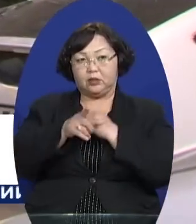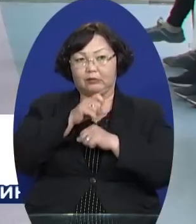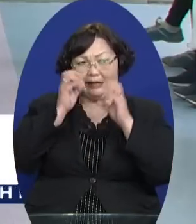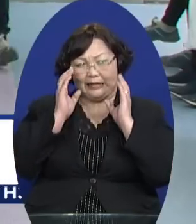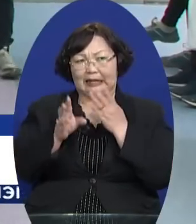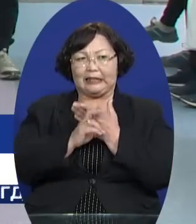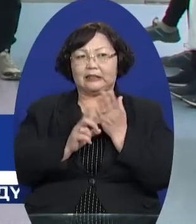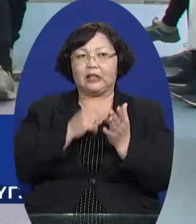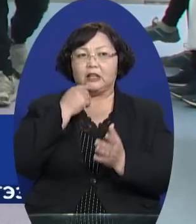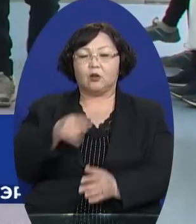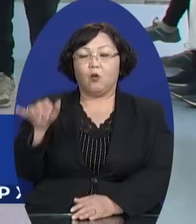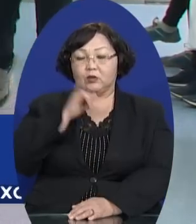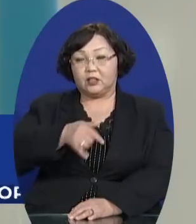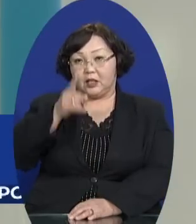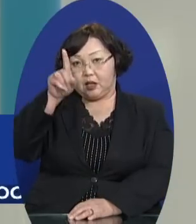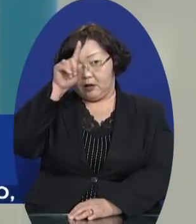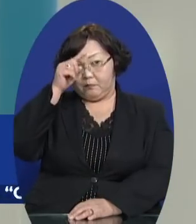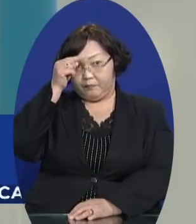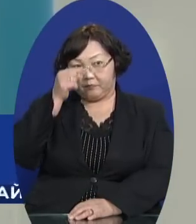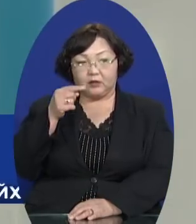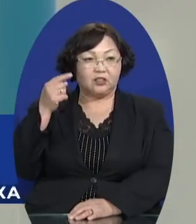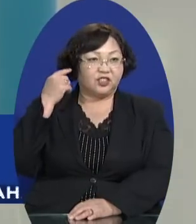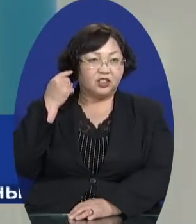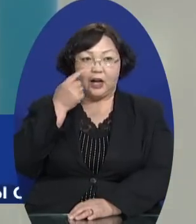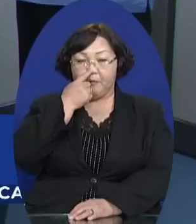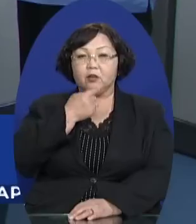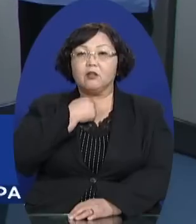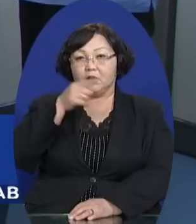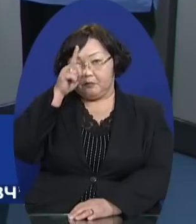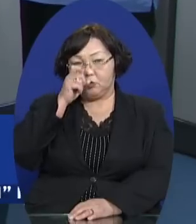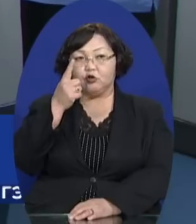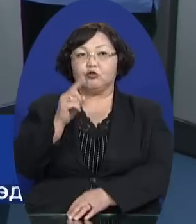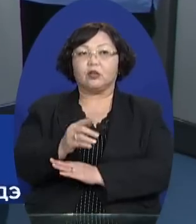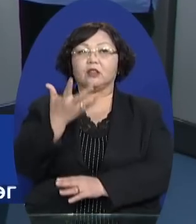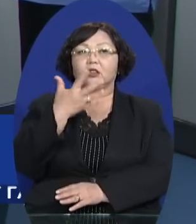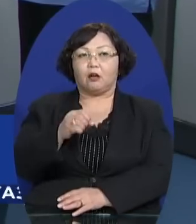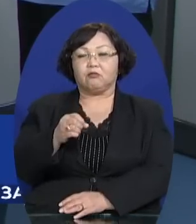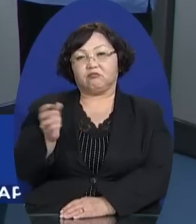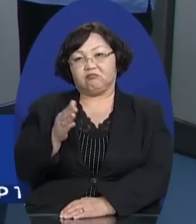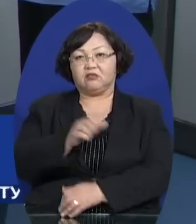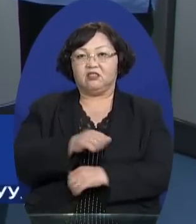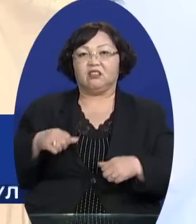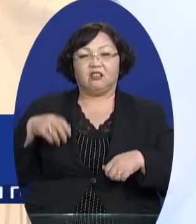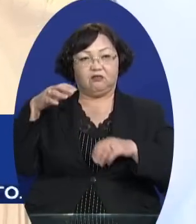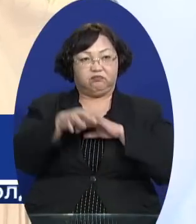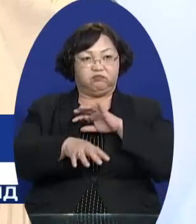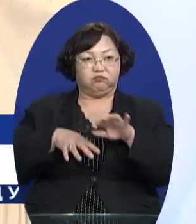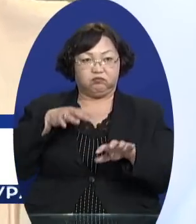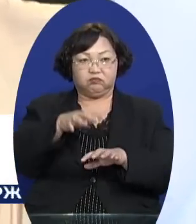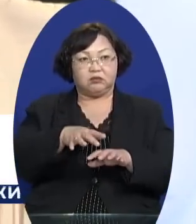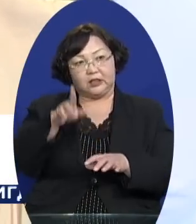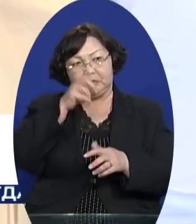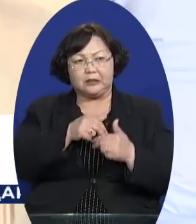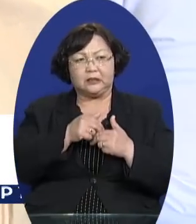Улсын 1-р төв эмнэлгийн чихамар хоолын тасагтлахэд өдөрт 50 орчим иргэн эрүүл мэндийн тосломж үйлчилгээ авдгаа. Үүний дийлэн хувийн сонсголын